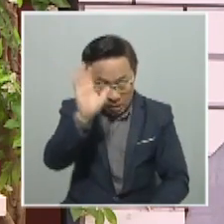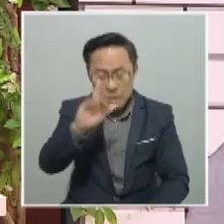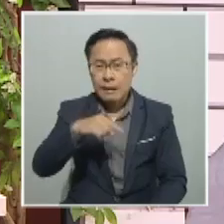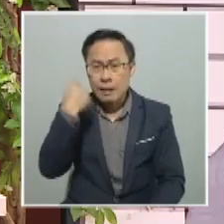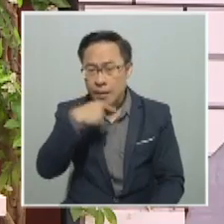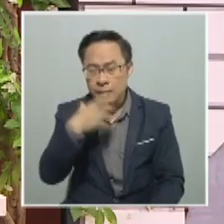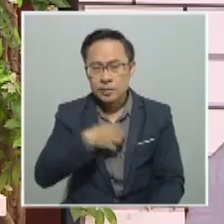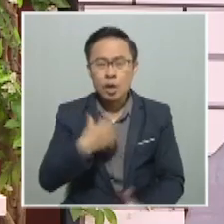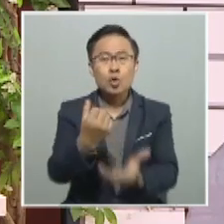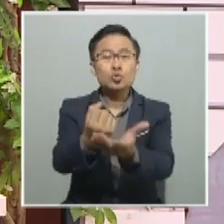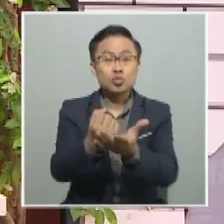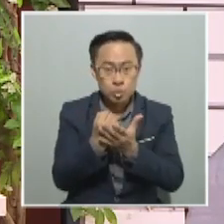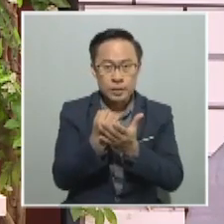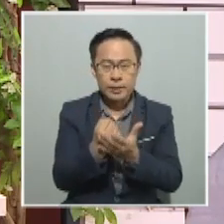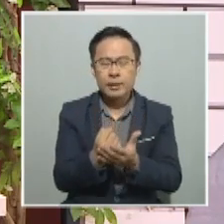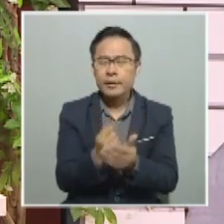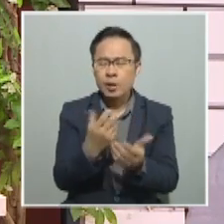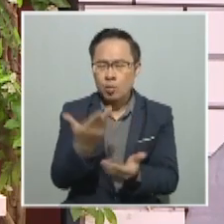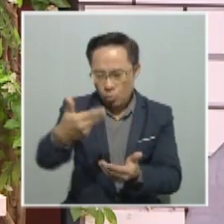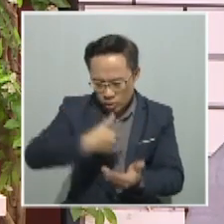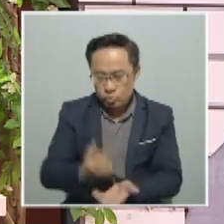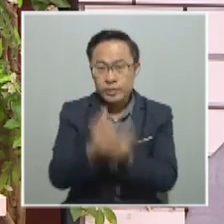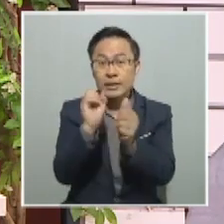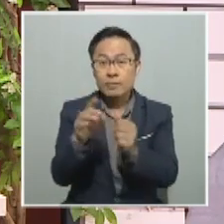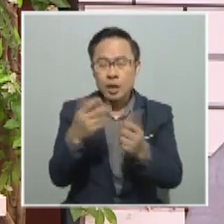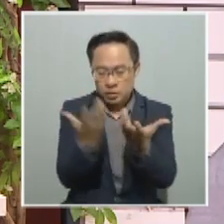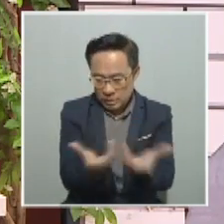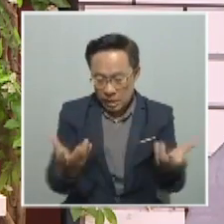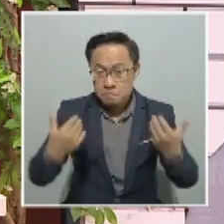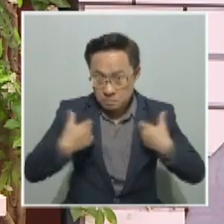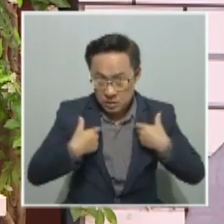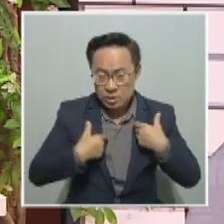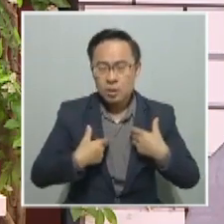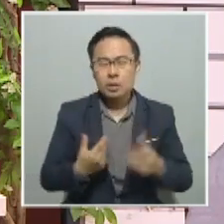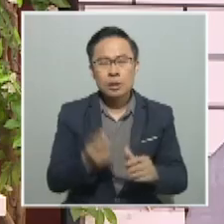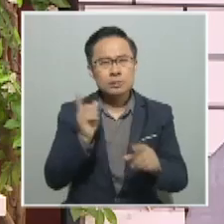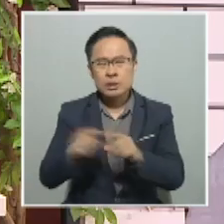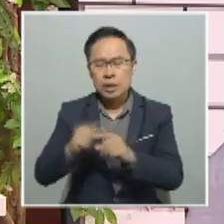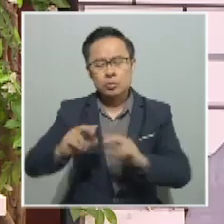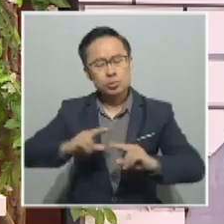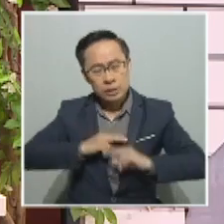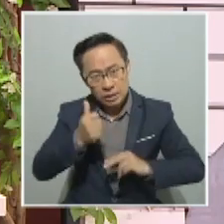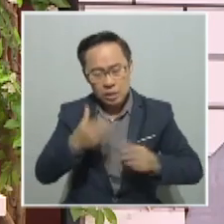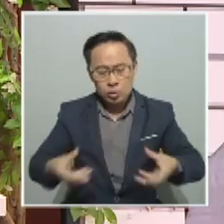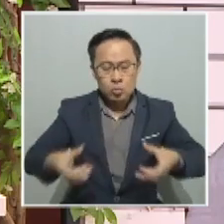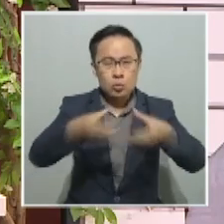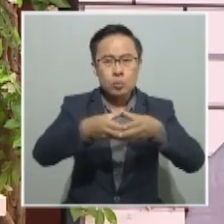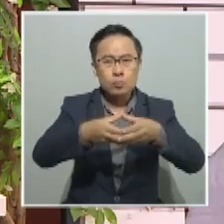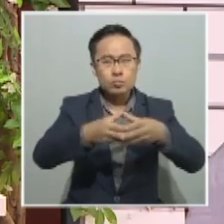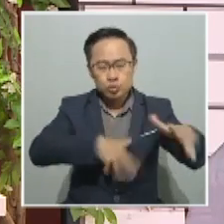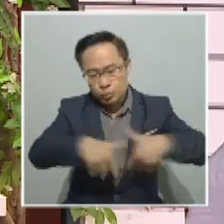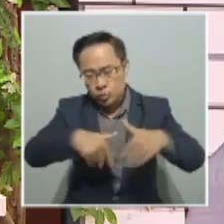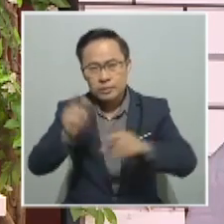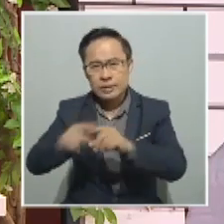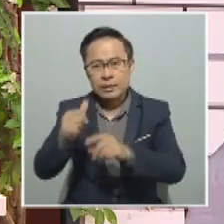มทุกท่านที่ท่านอาจจะมีผลิตภัณฑ์มีสินค้าดีๆไม่ว่าท่านผู้ชมจะเป็นสินค้าส่วนตัวของท่านหรือจะเป็นของ